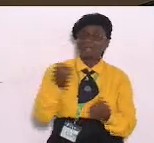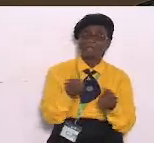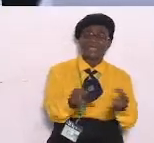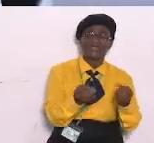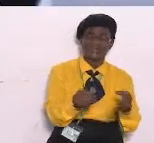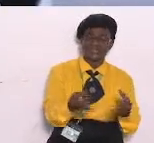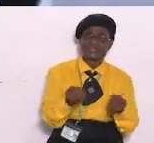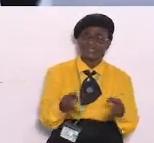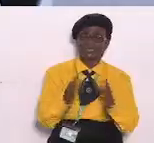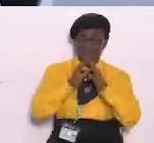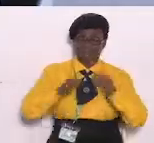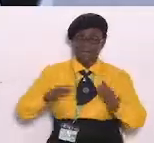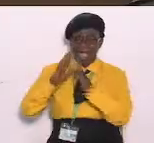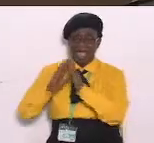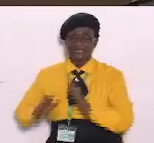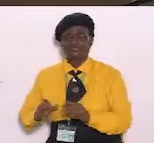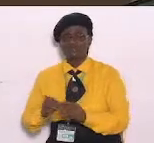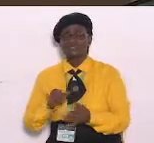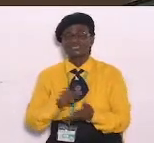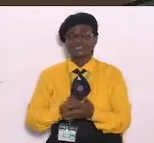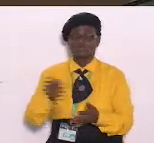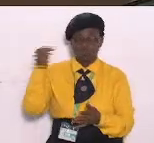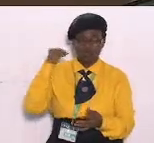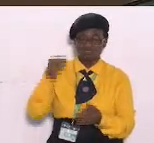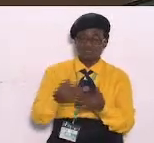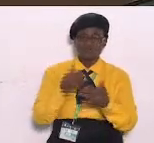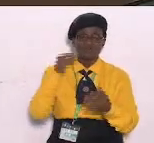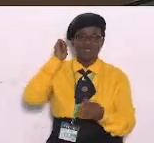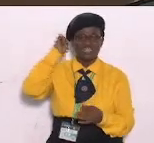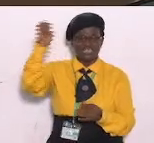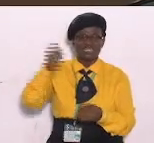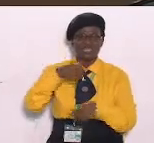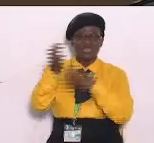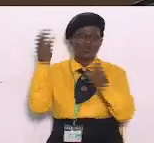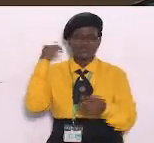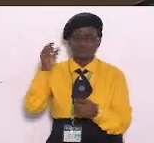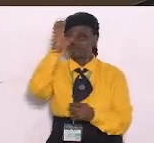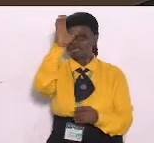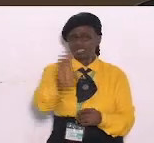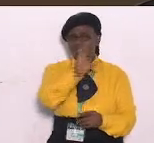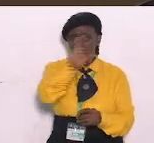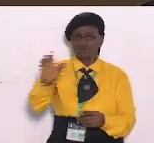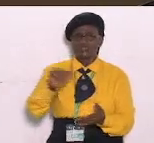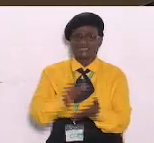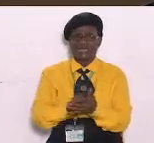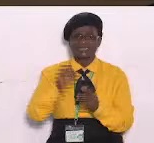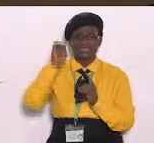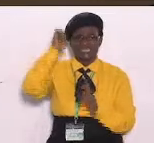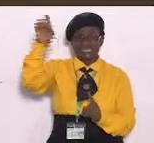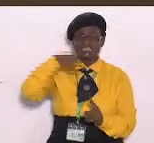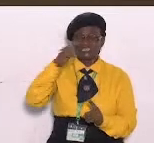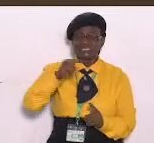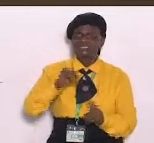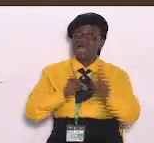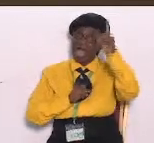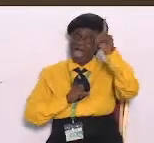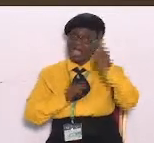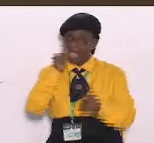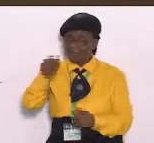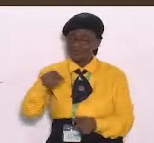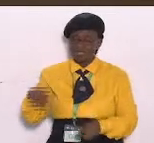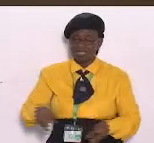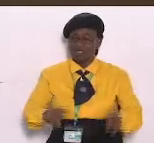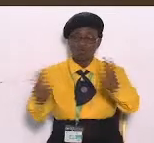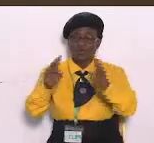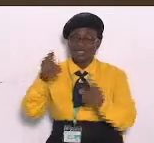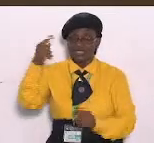mentions de beaucoup de d'immeubles c'est avant avant qu'il est parti sur la croix